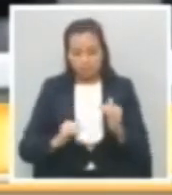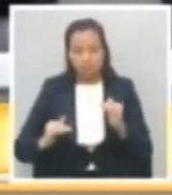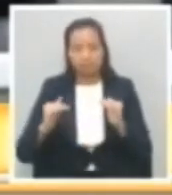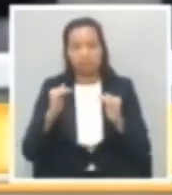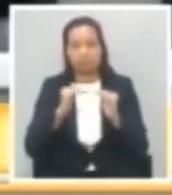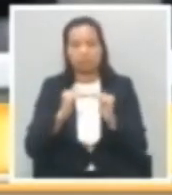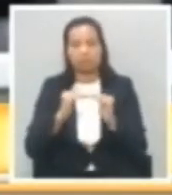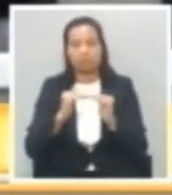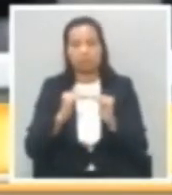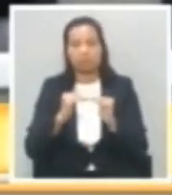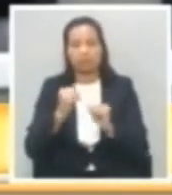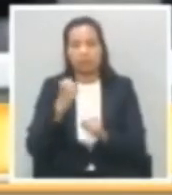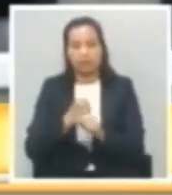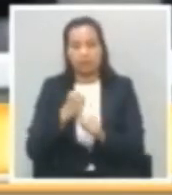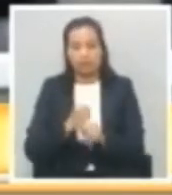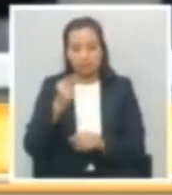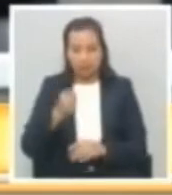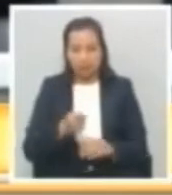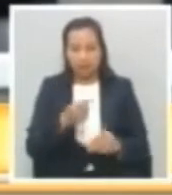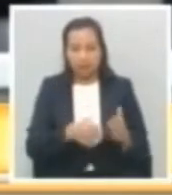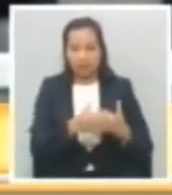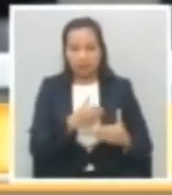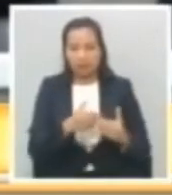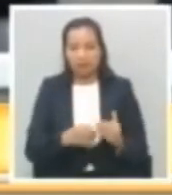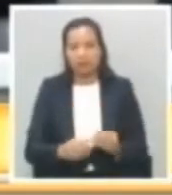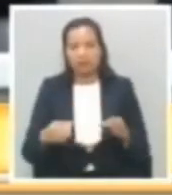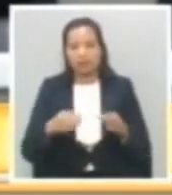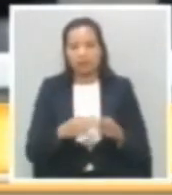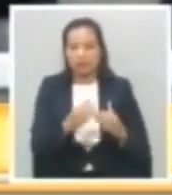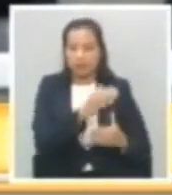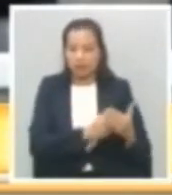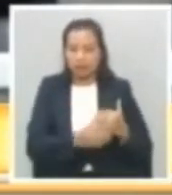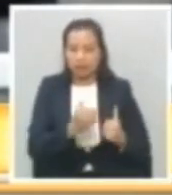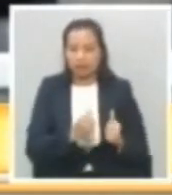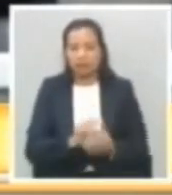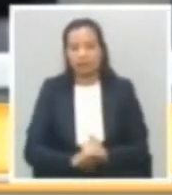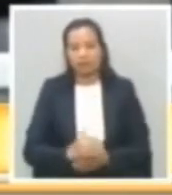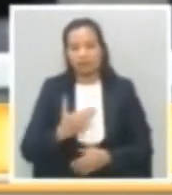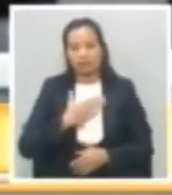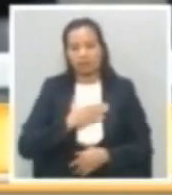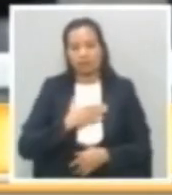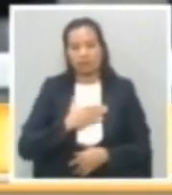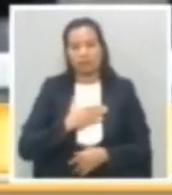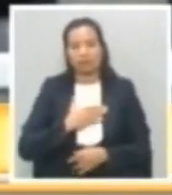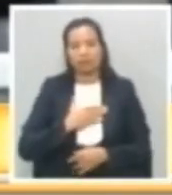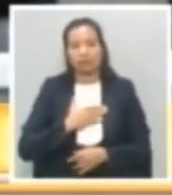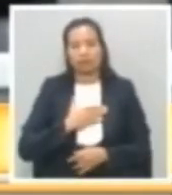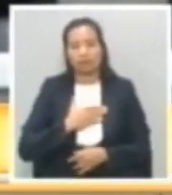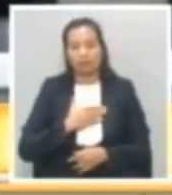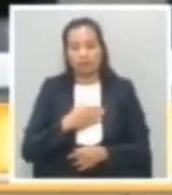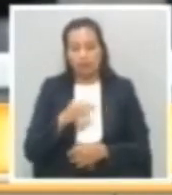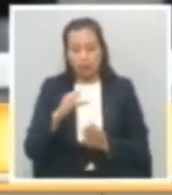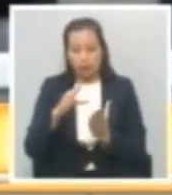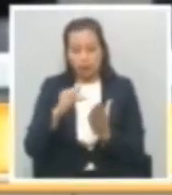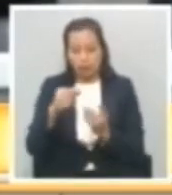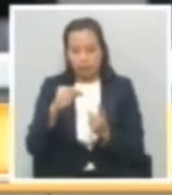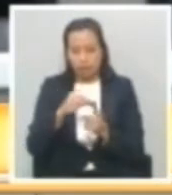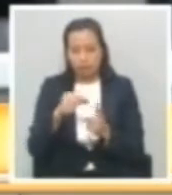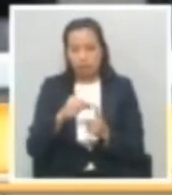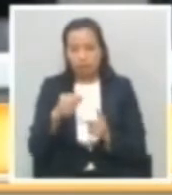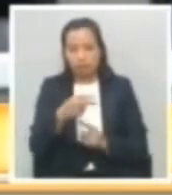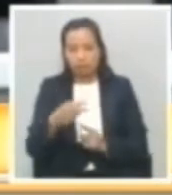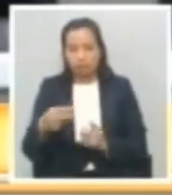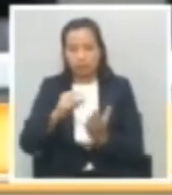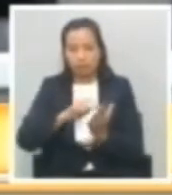ริงพรรคประชาธิปัตย์ได้พูดมาโดยตลอดนะครับว่าเราต้องไม่ประดิษฐ์คำใหม่หรือร่างกฎหม